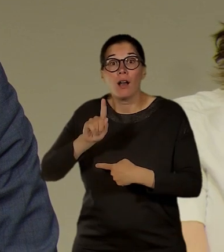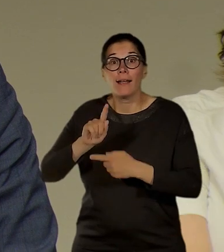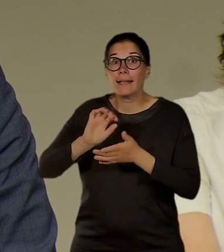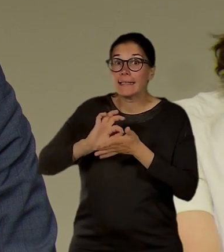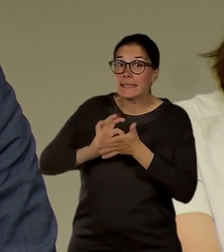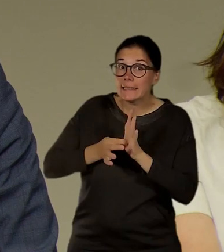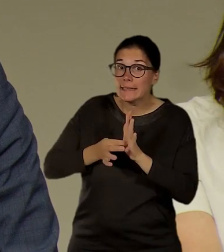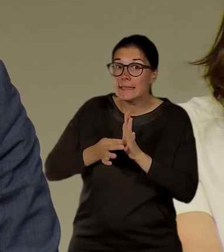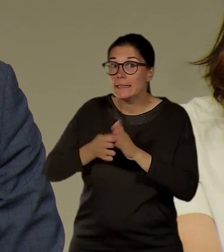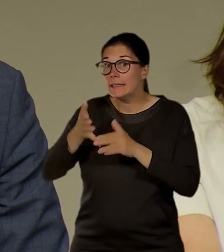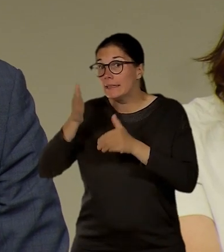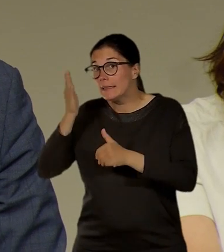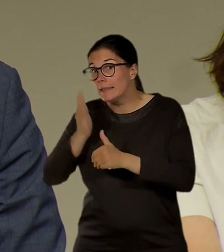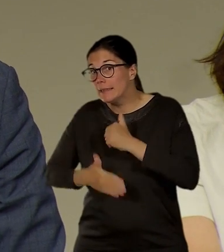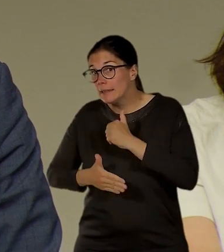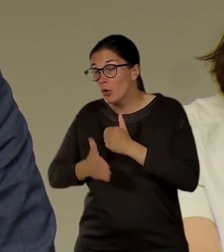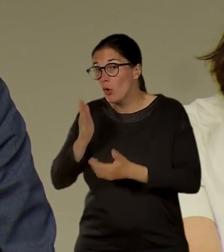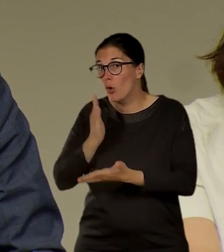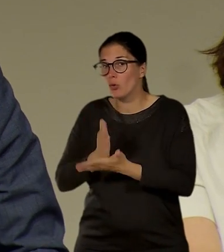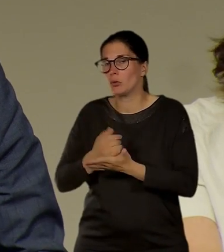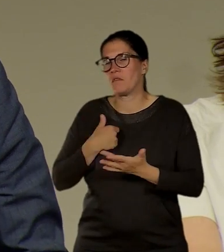nějaký termín dokončení.